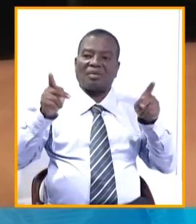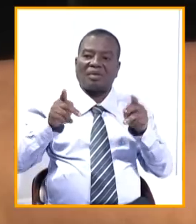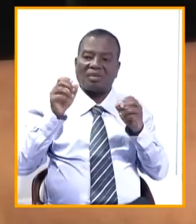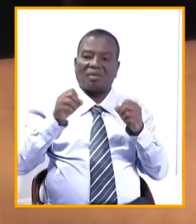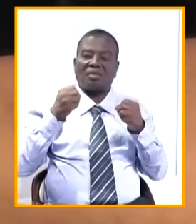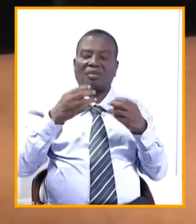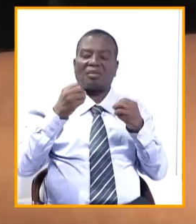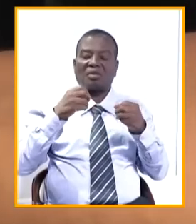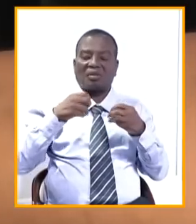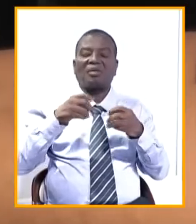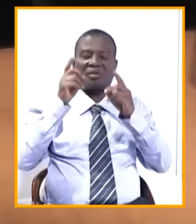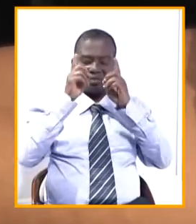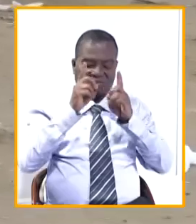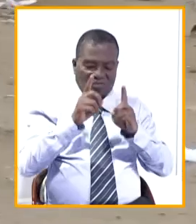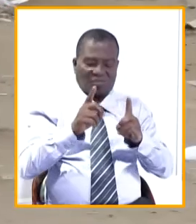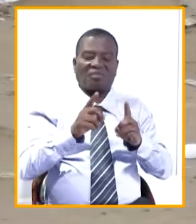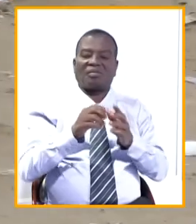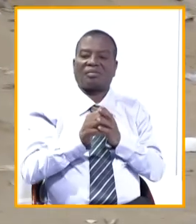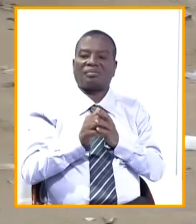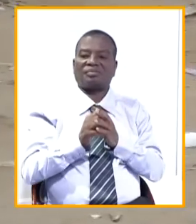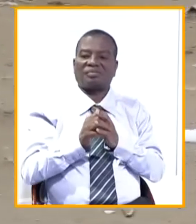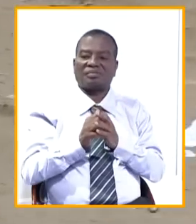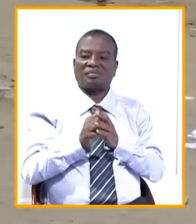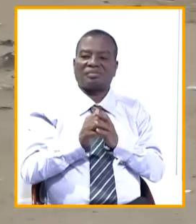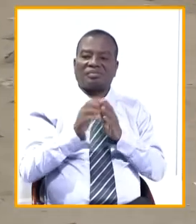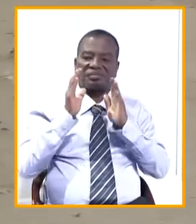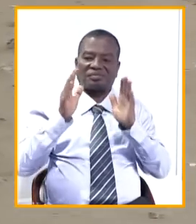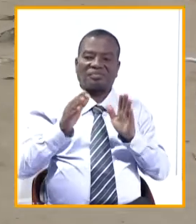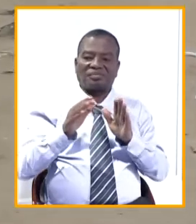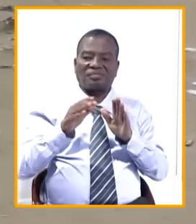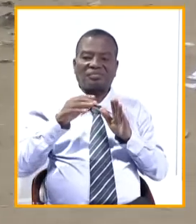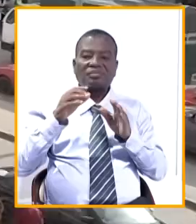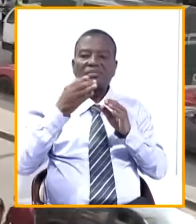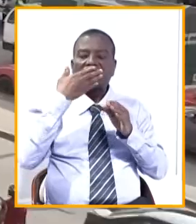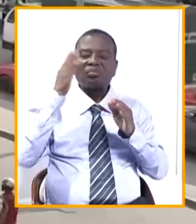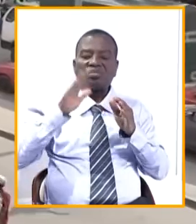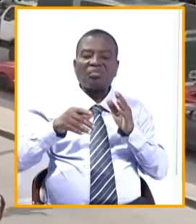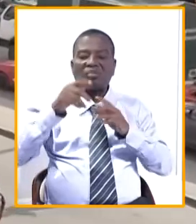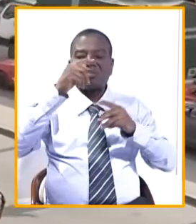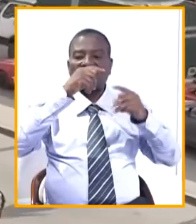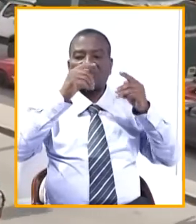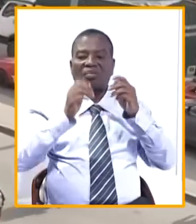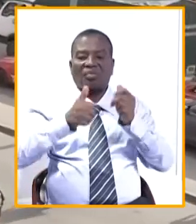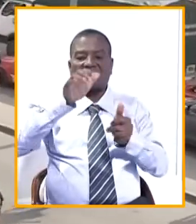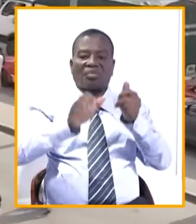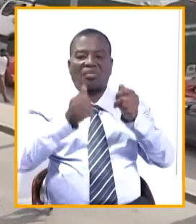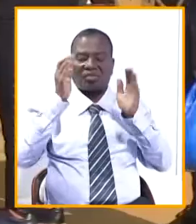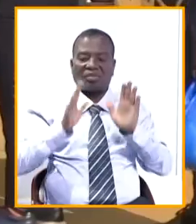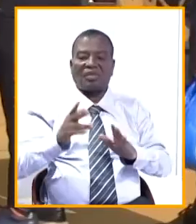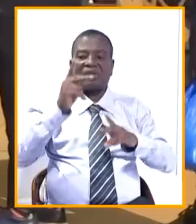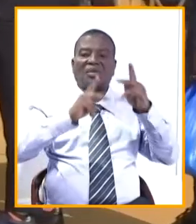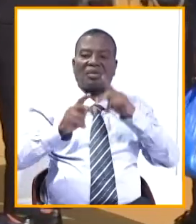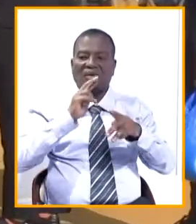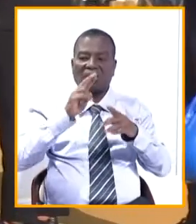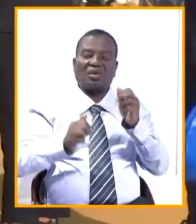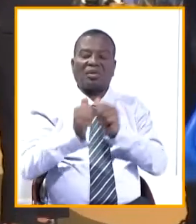discipline au niveau des usagers de la route. Victimes au quotidien de la mauvaise conduite des transporteurs, les populations sont les plus heureuses. Elles